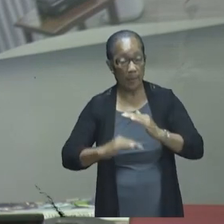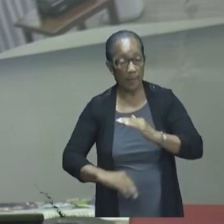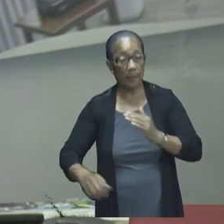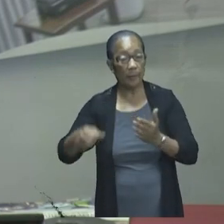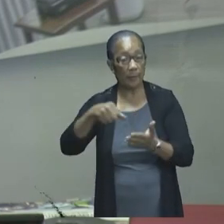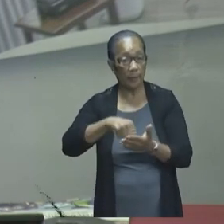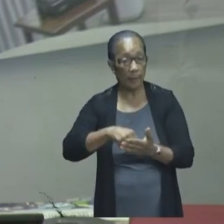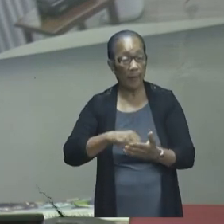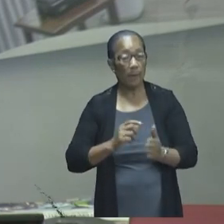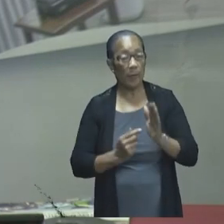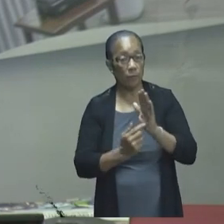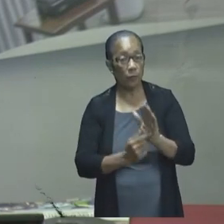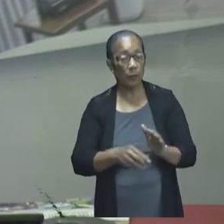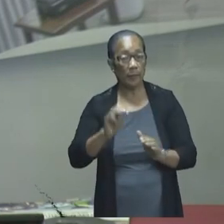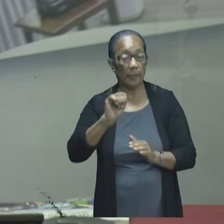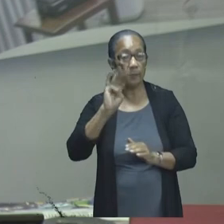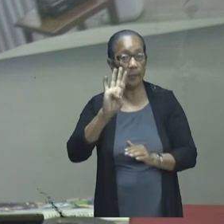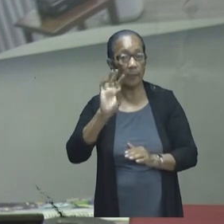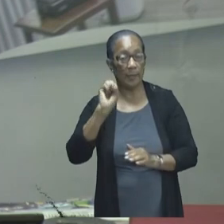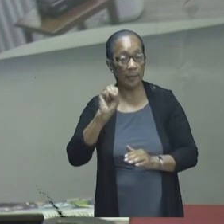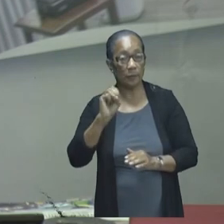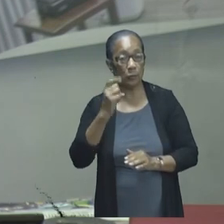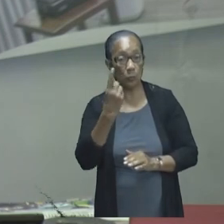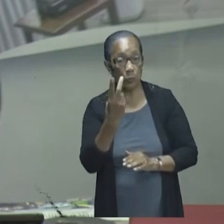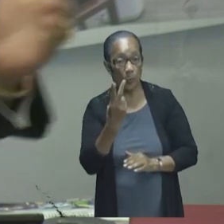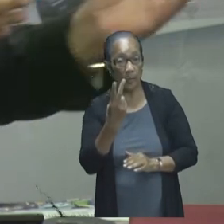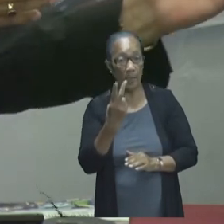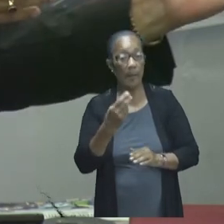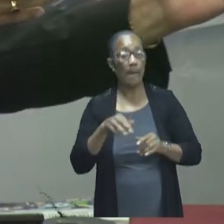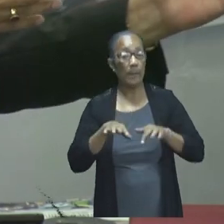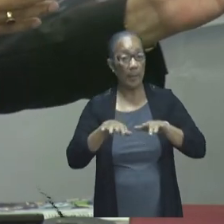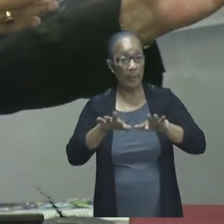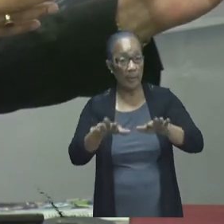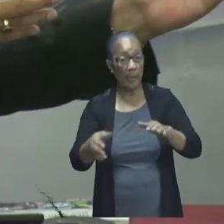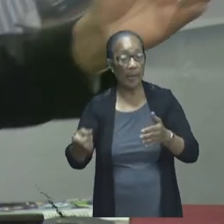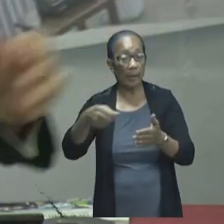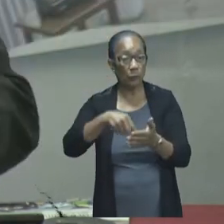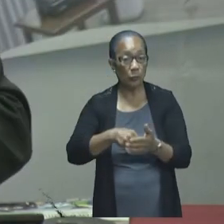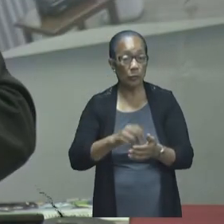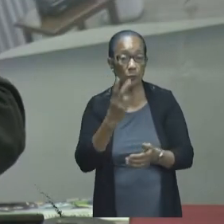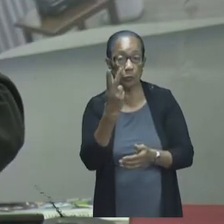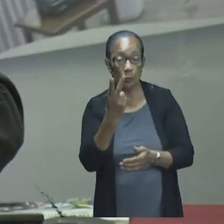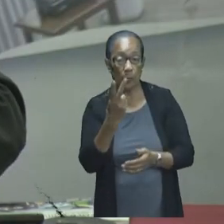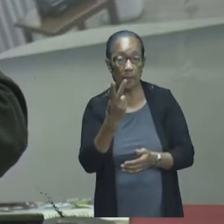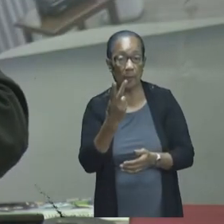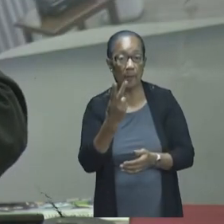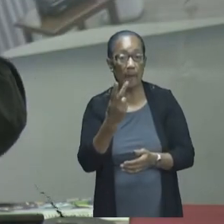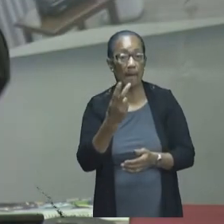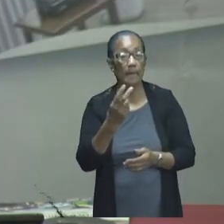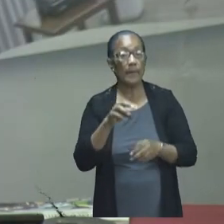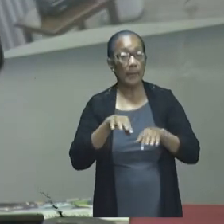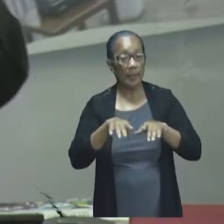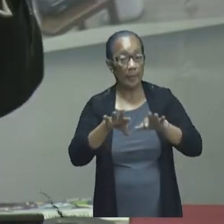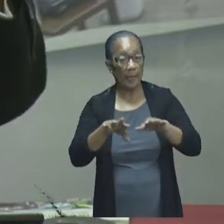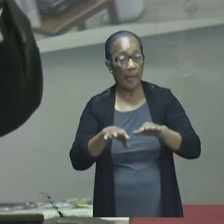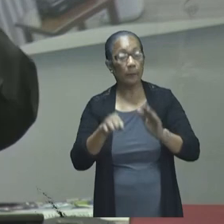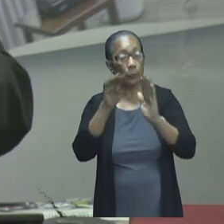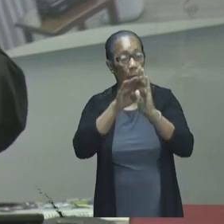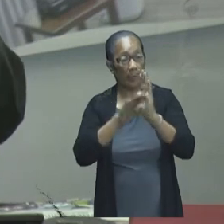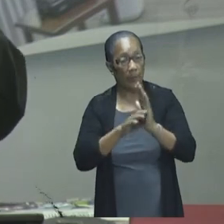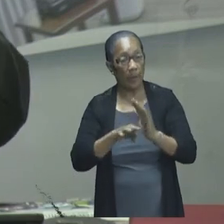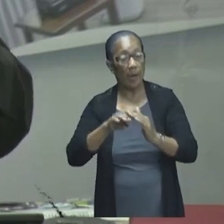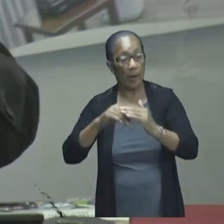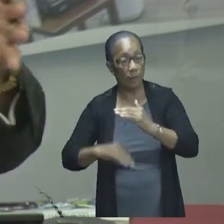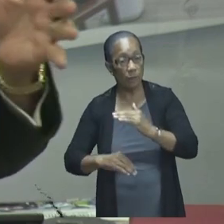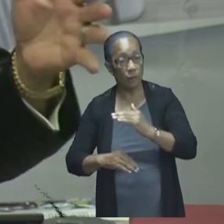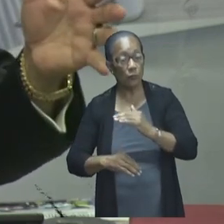bsp miljard zijn niet zo studeert heb ik een milli heb mijn programma te gaan uitvoeren dus door afbouw van subsidie je